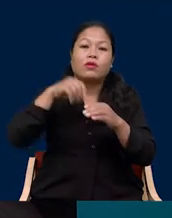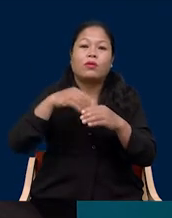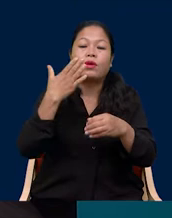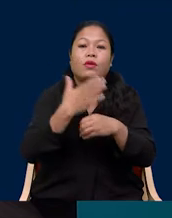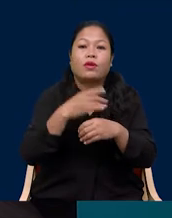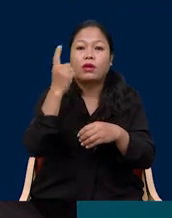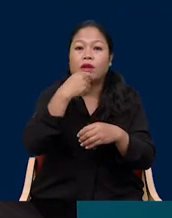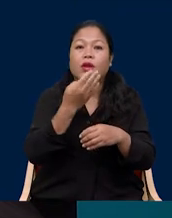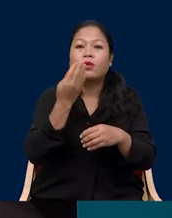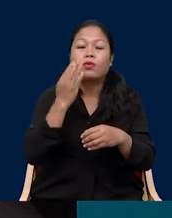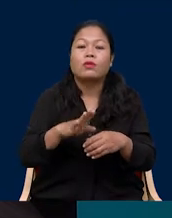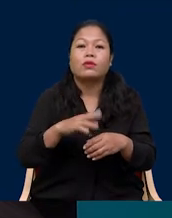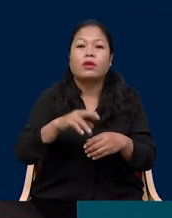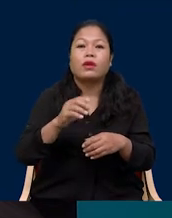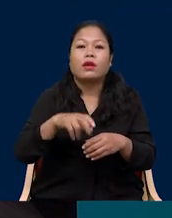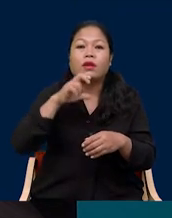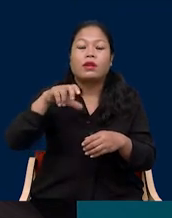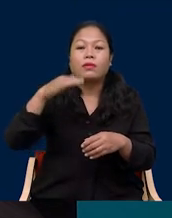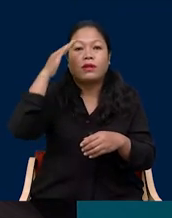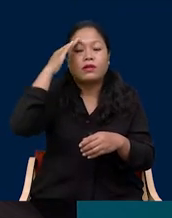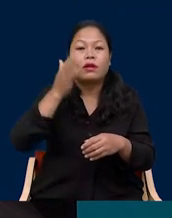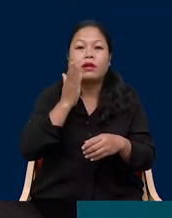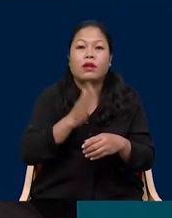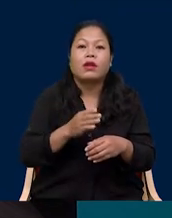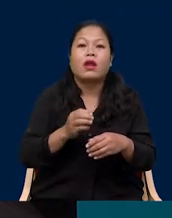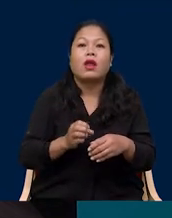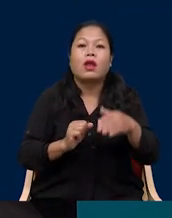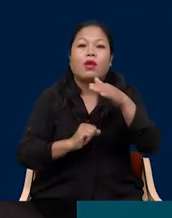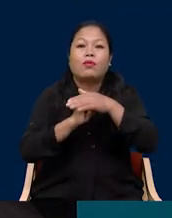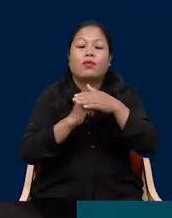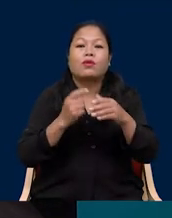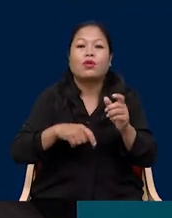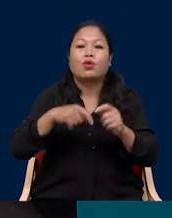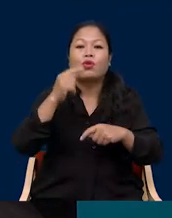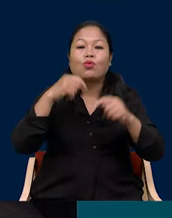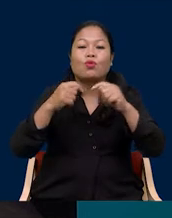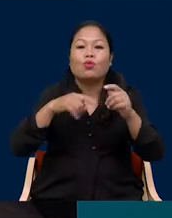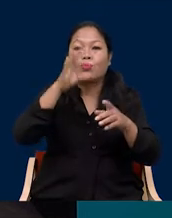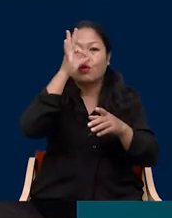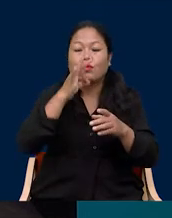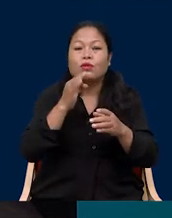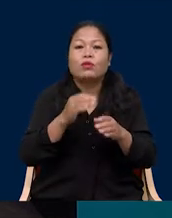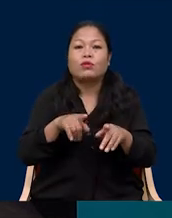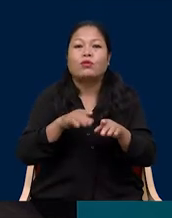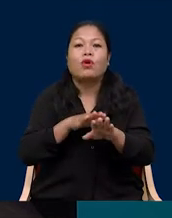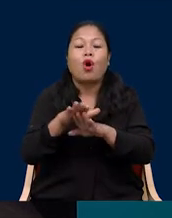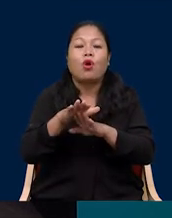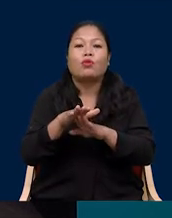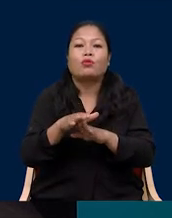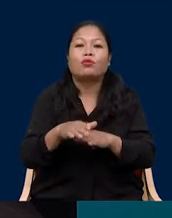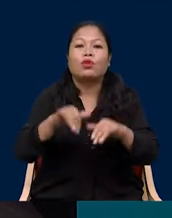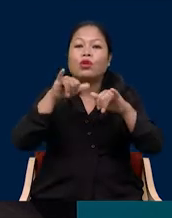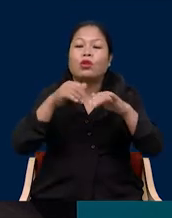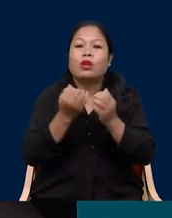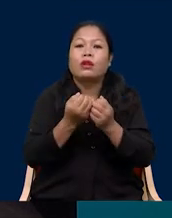सहभागिताको उद्देश्य के हुनेछन् र नेपाल सरकारले यसका लागि मुख्य गरी के एजेन्डा तय गरेको छ? राधा म्याडमले यसको